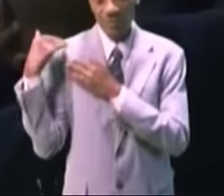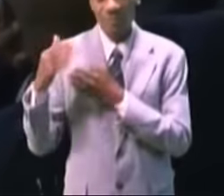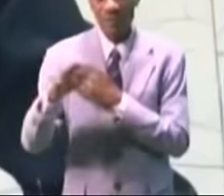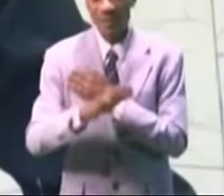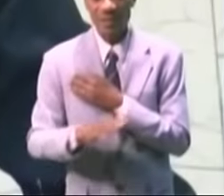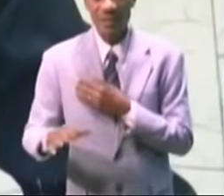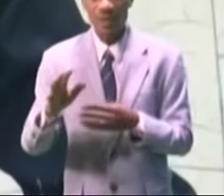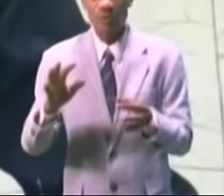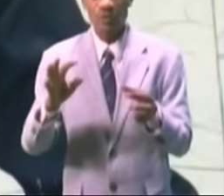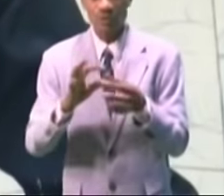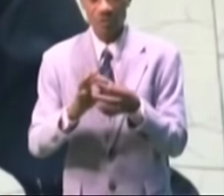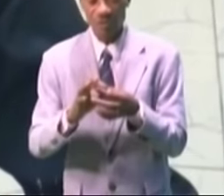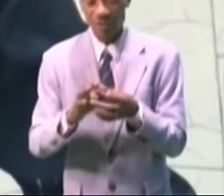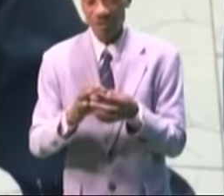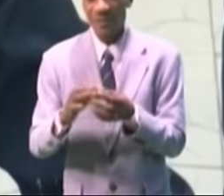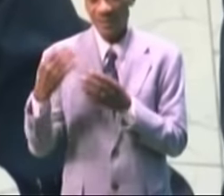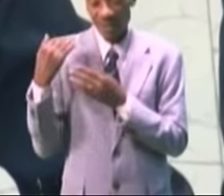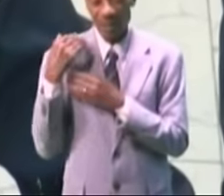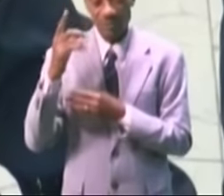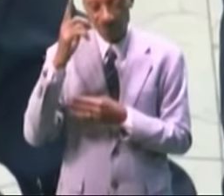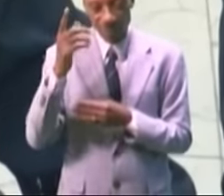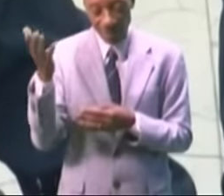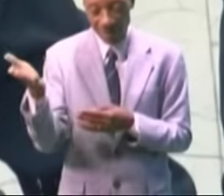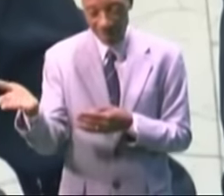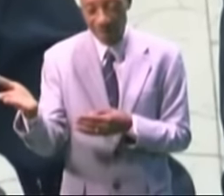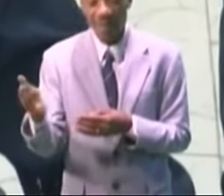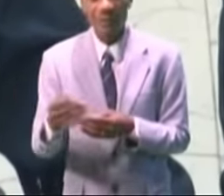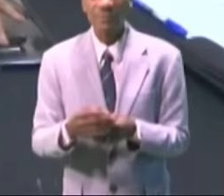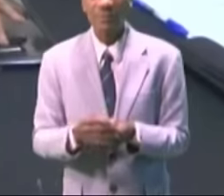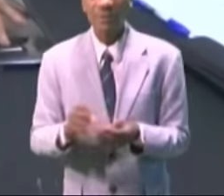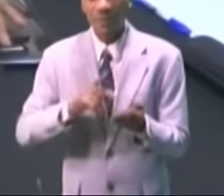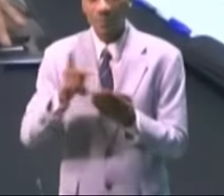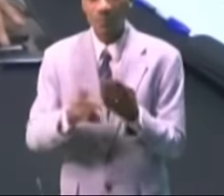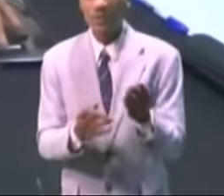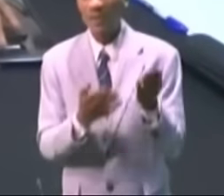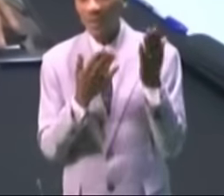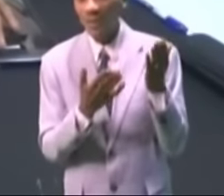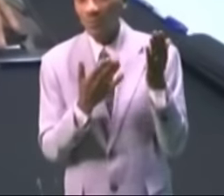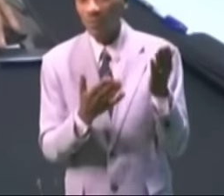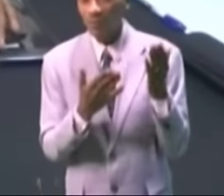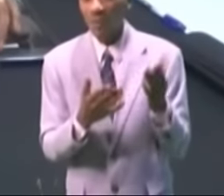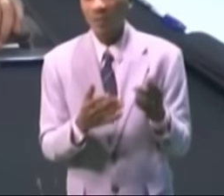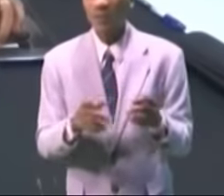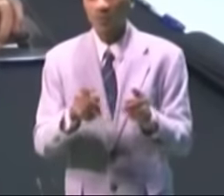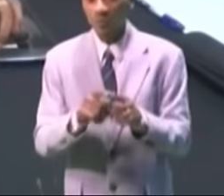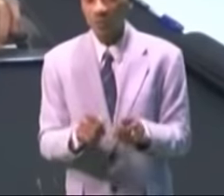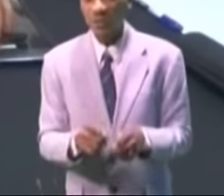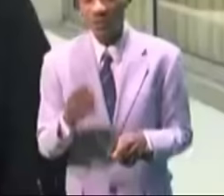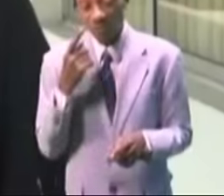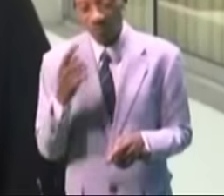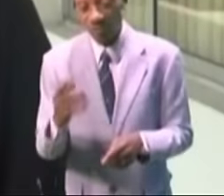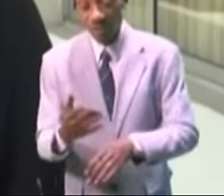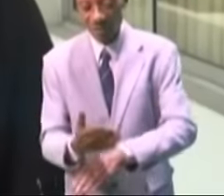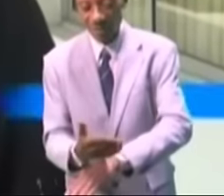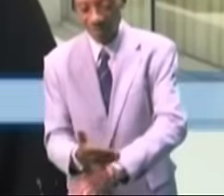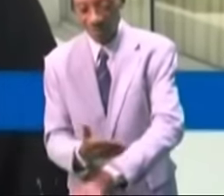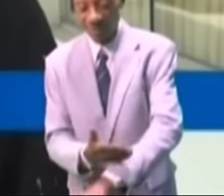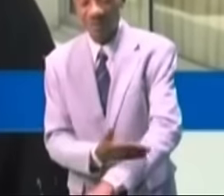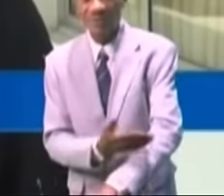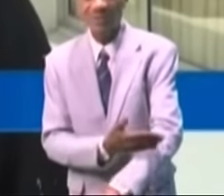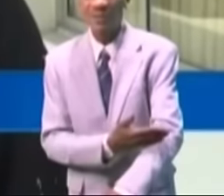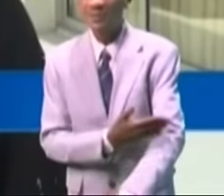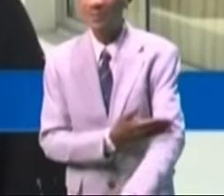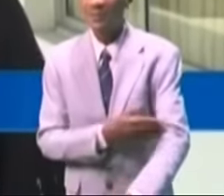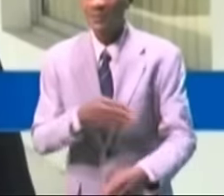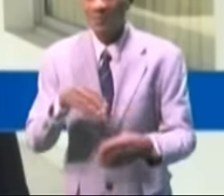l'environnement, les docteurs, voient l'importance de ces projets tout en saluant les avancées déjà enregistrées. C'est le deuxième comité